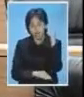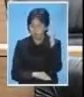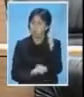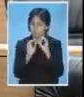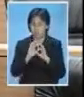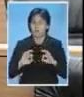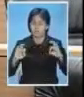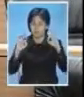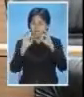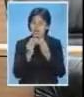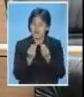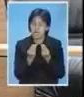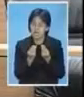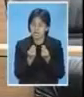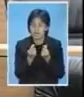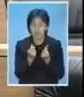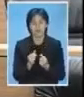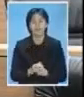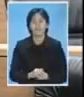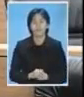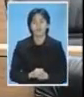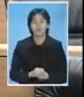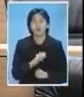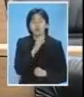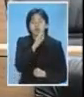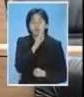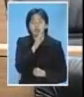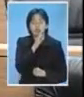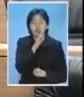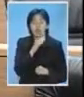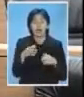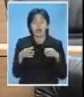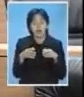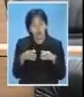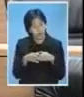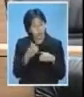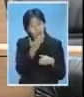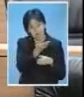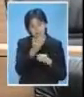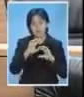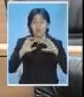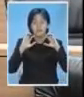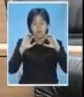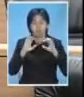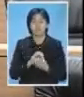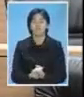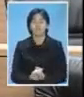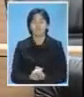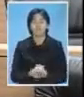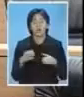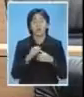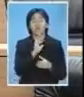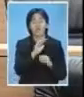อนและที่สำคัญที่สุดพอเวลาพรรคท่านมาเป็นรัฐบาลวันนี้เขาบอกว่